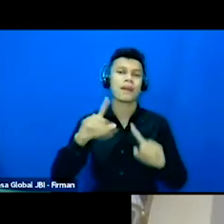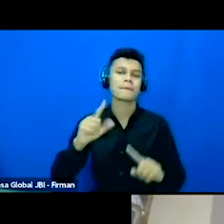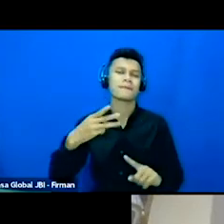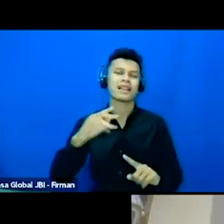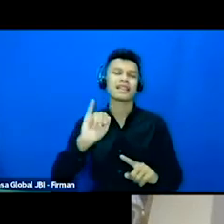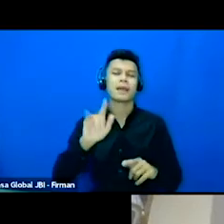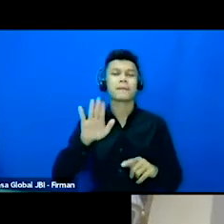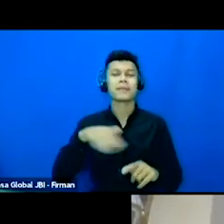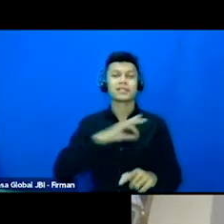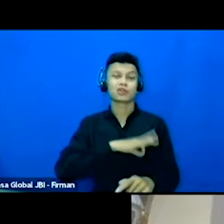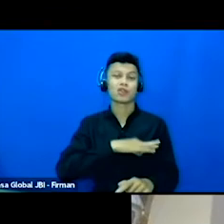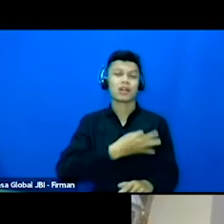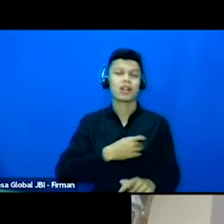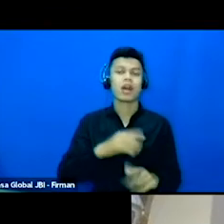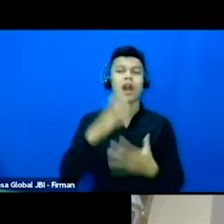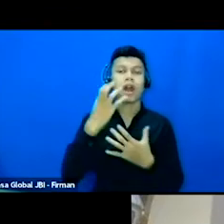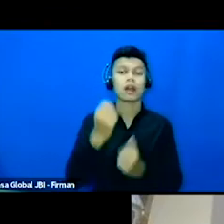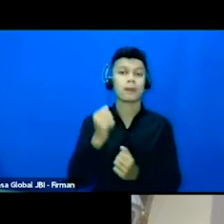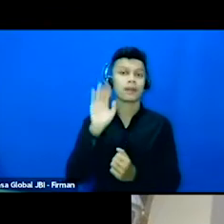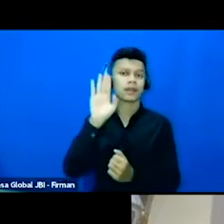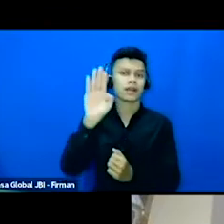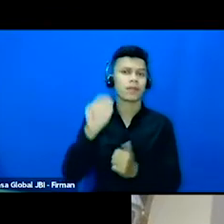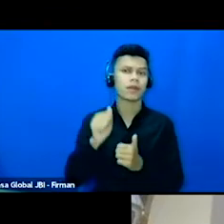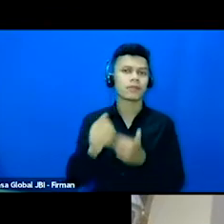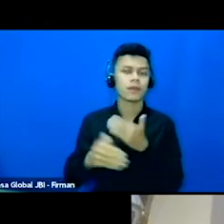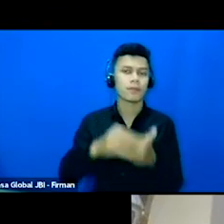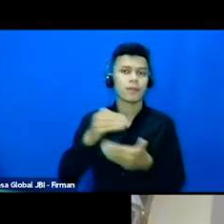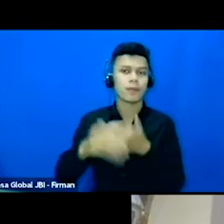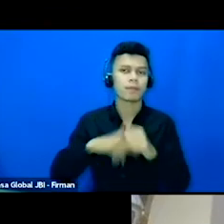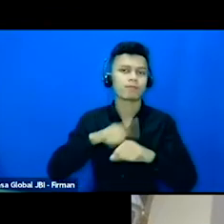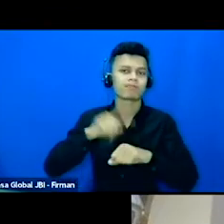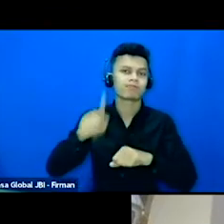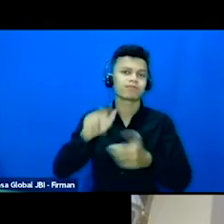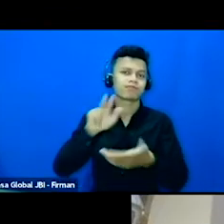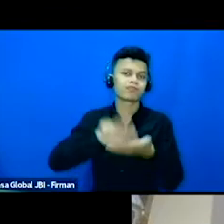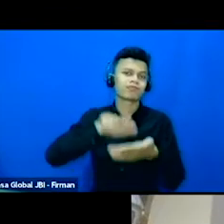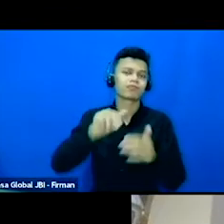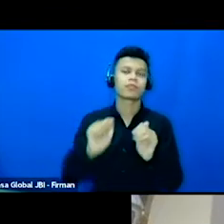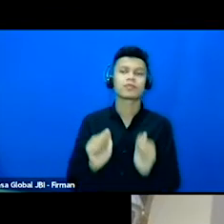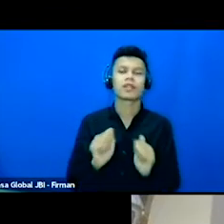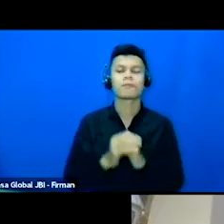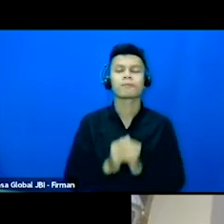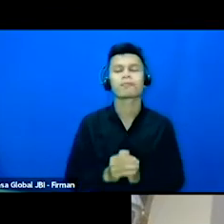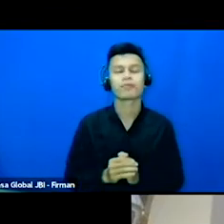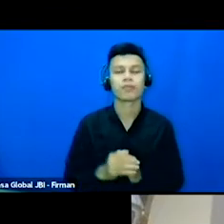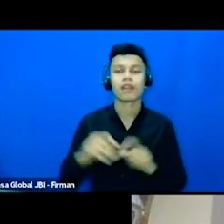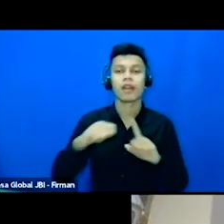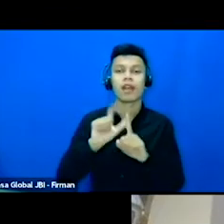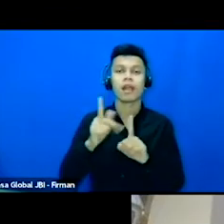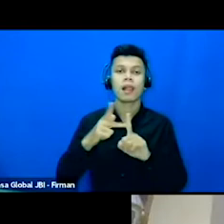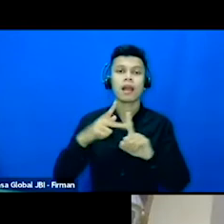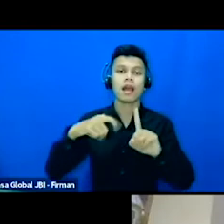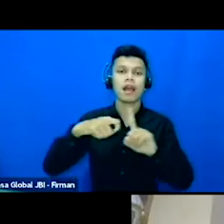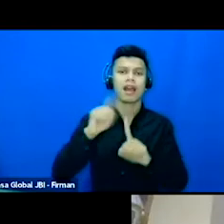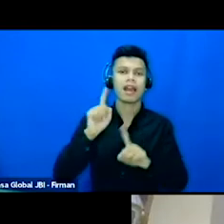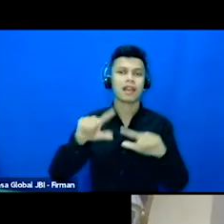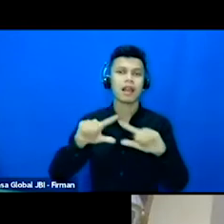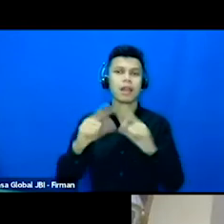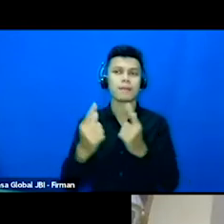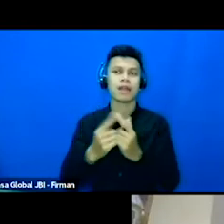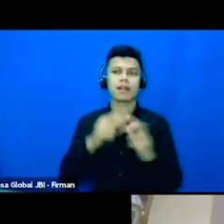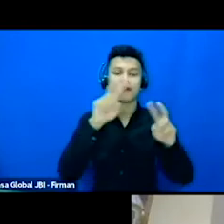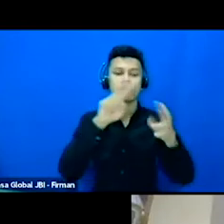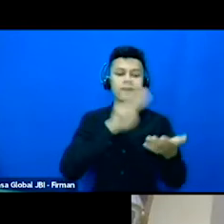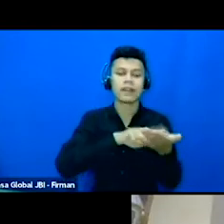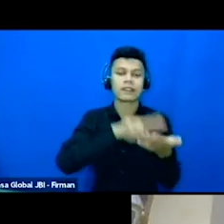yang harapannya kedepannya bisa semakin dipertegas mungkin media dan detail kasih sudah ada juga lembaga sertifikasi ekolabel